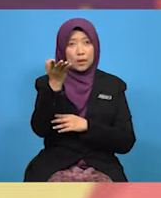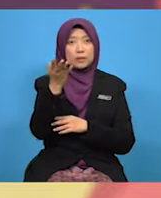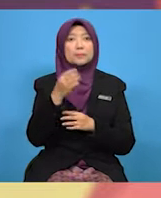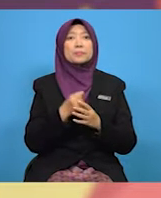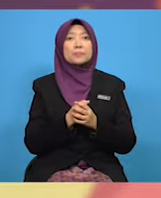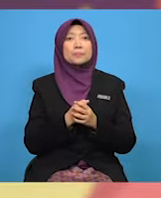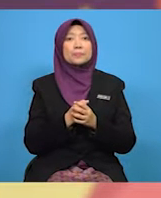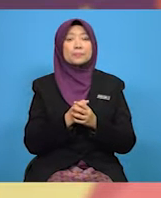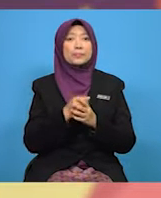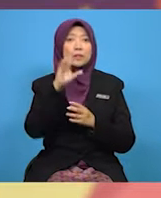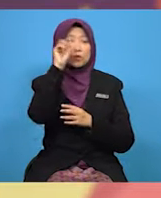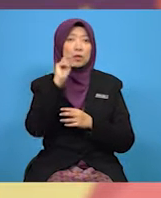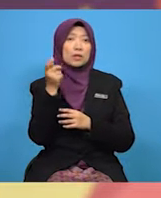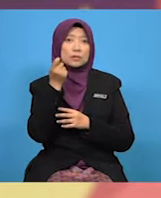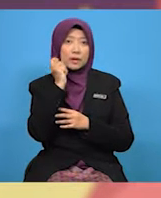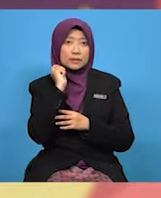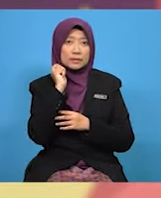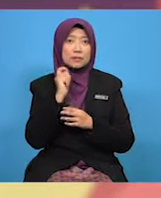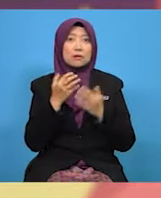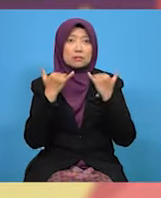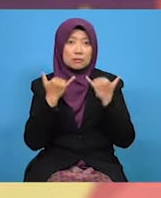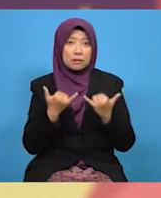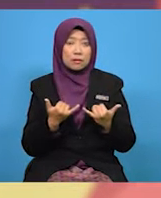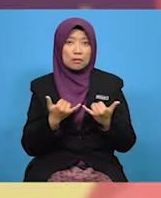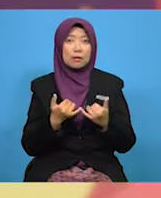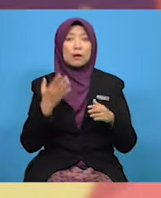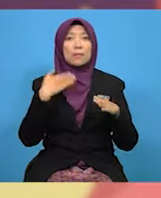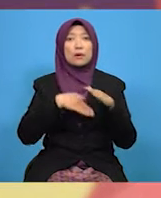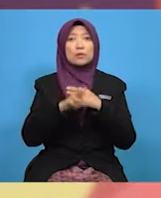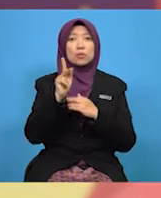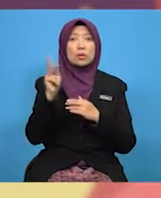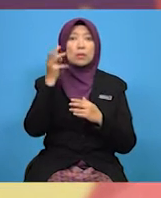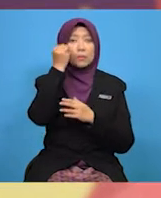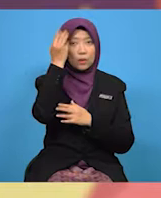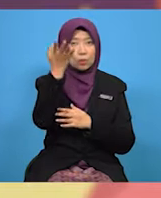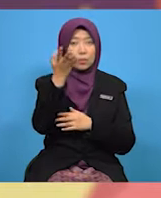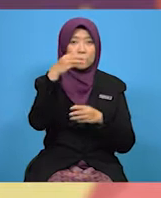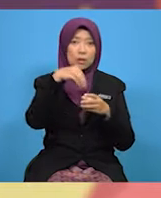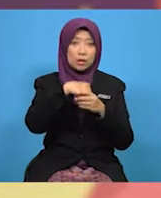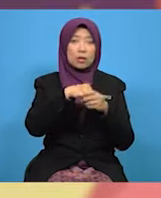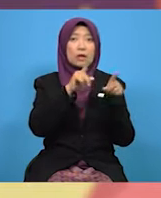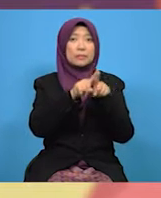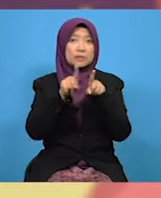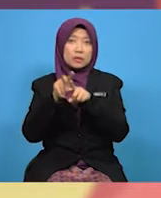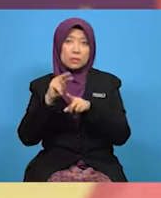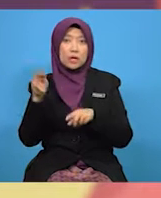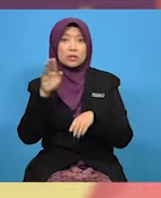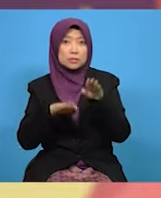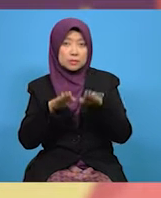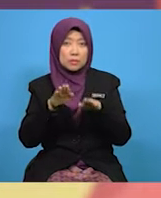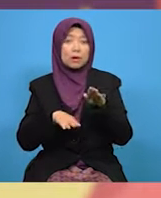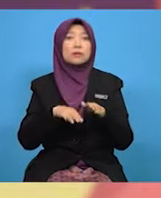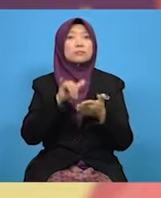perolehi dari soalnya tadi sekarang kita masukkan maklumat kedalam persamaan keseimbangan